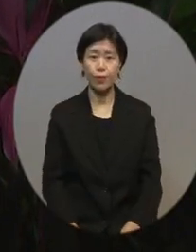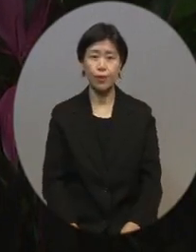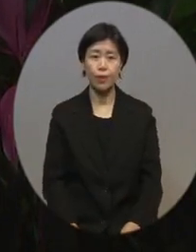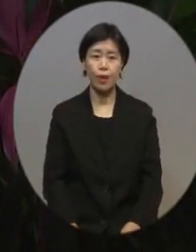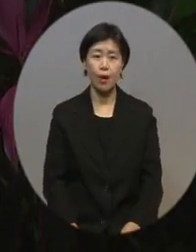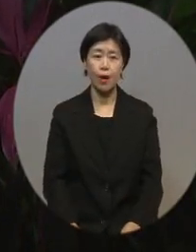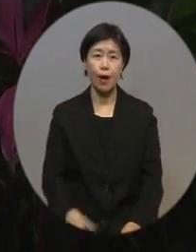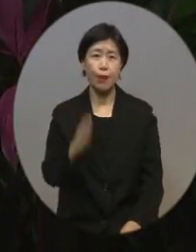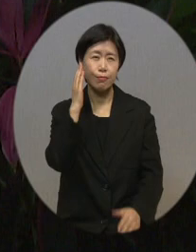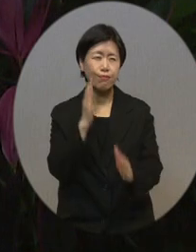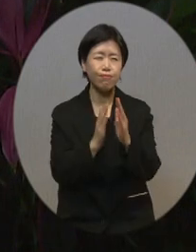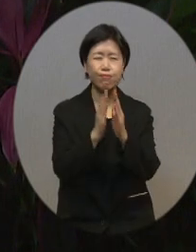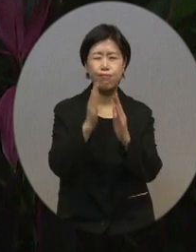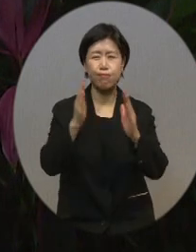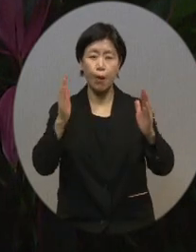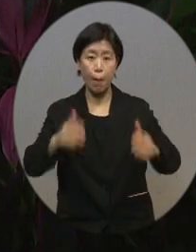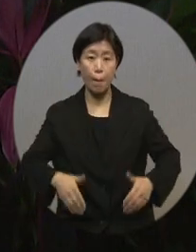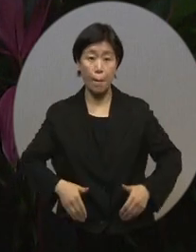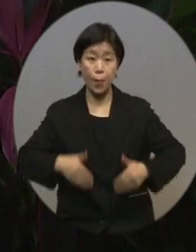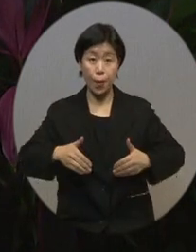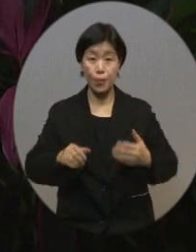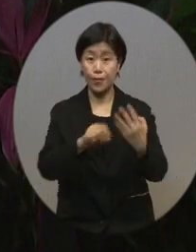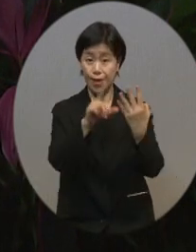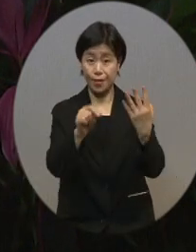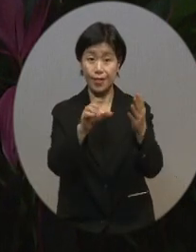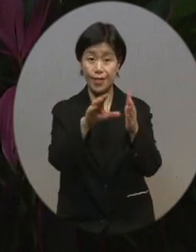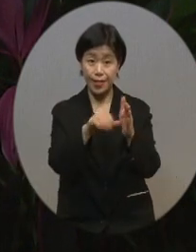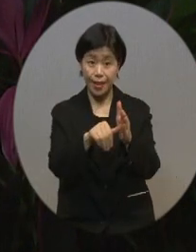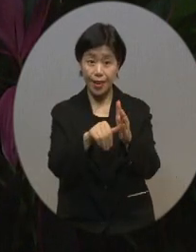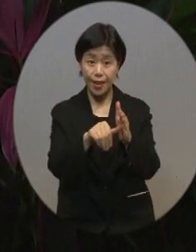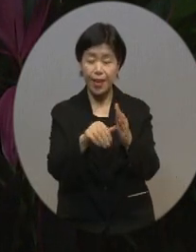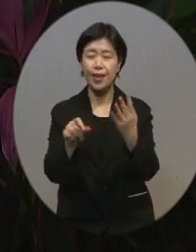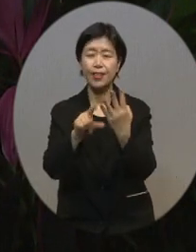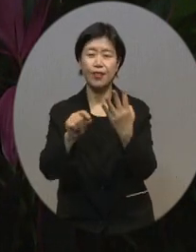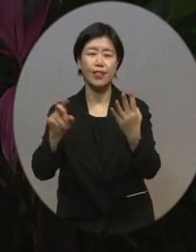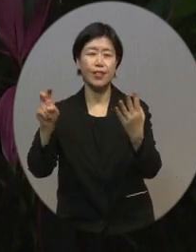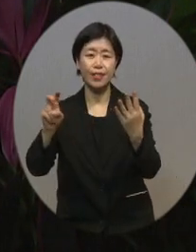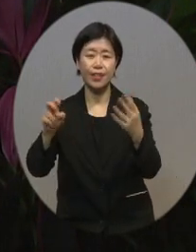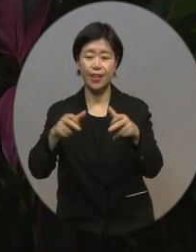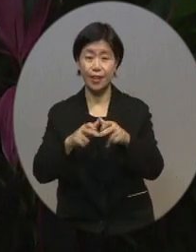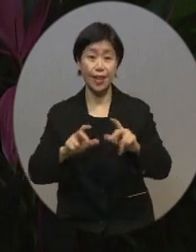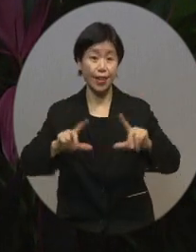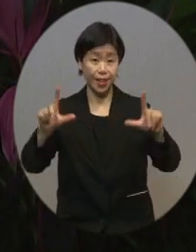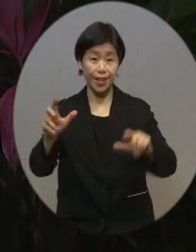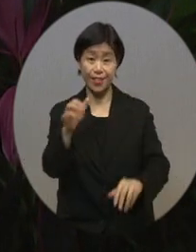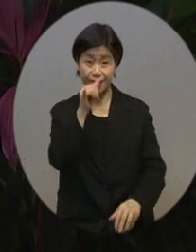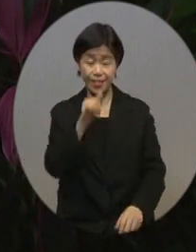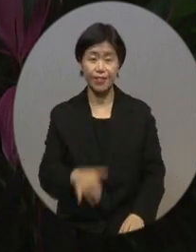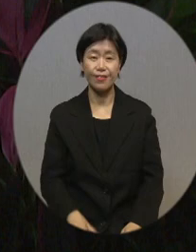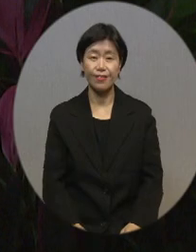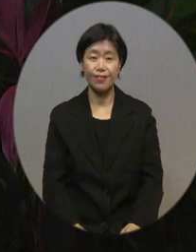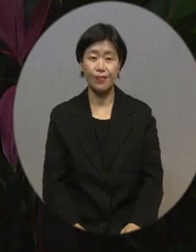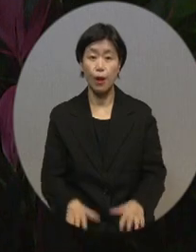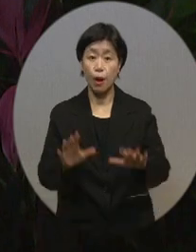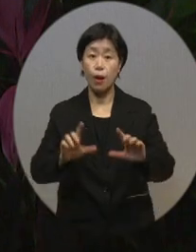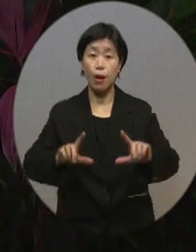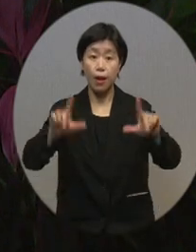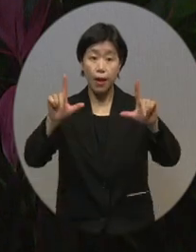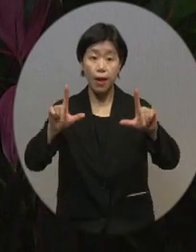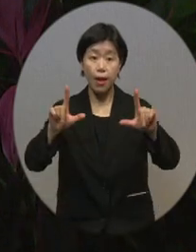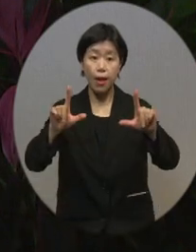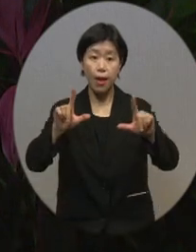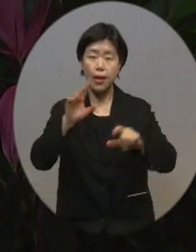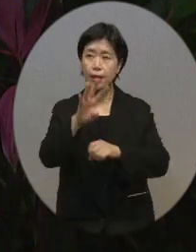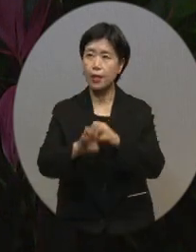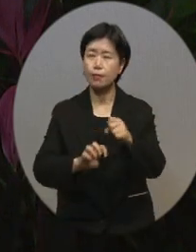새로운 봄의 절정에 이르는 4월. 4월에는 4월 20일 장애인의 날이 있습니다. 올해로